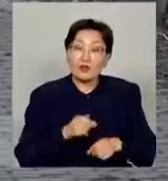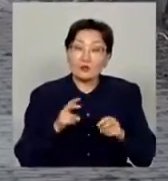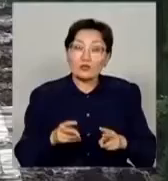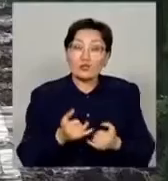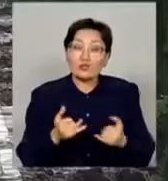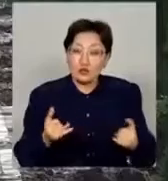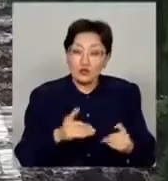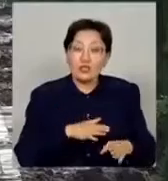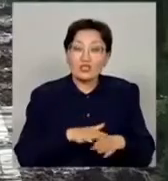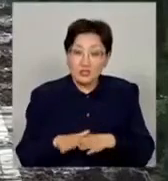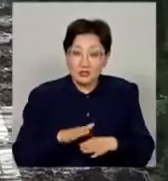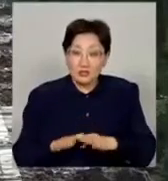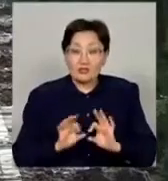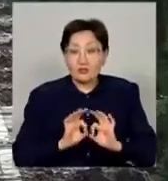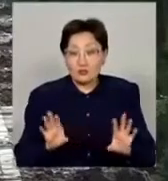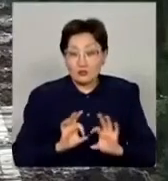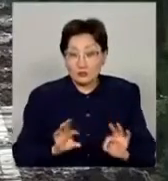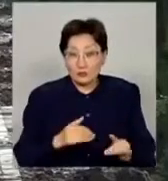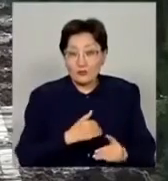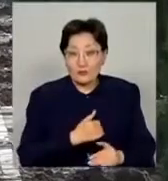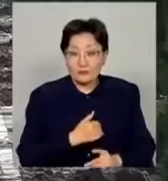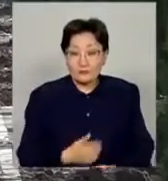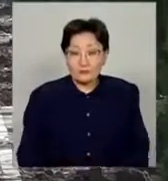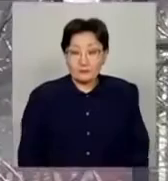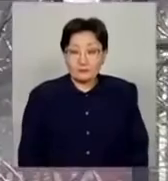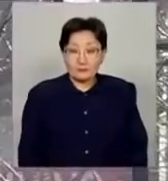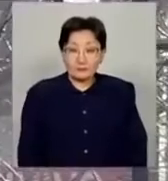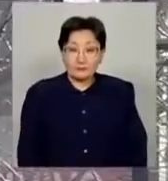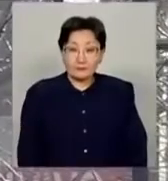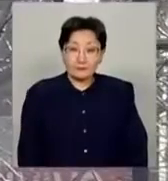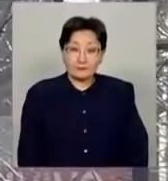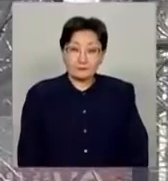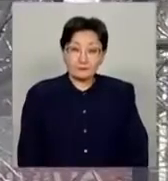жасалатынын тәптіштеп түсіндірмек. Жадыра Омаржан, Сағынғали Мыңайтпасов, Алматы телеарнасы.